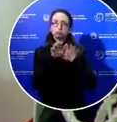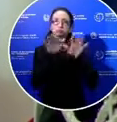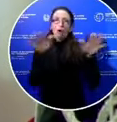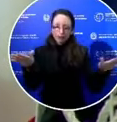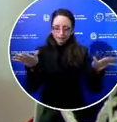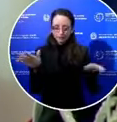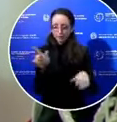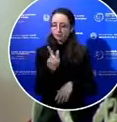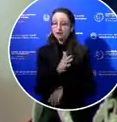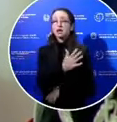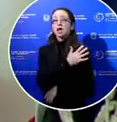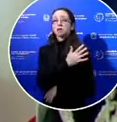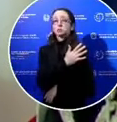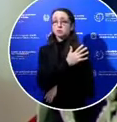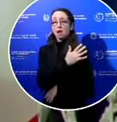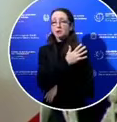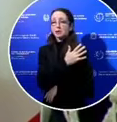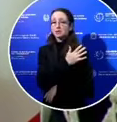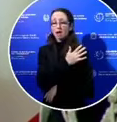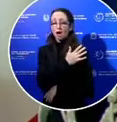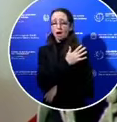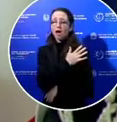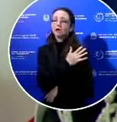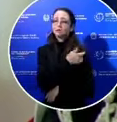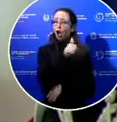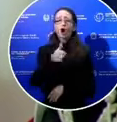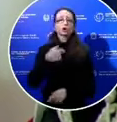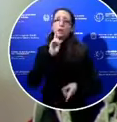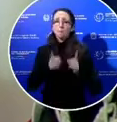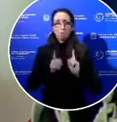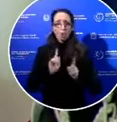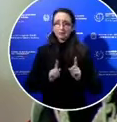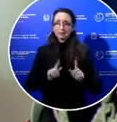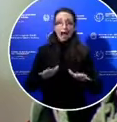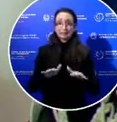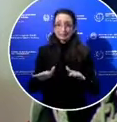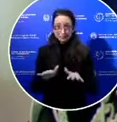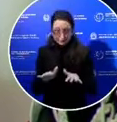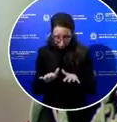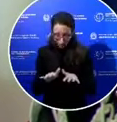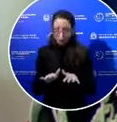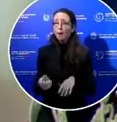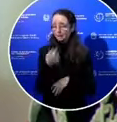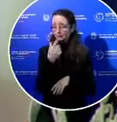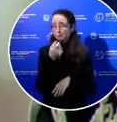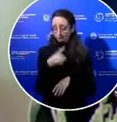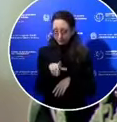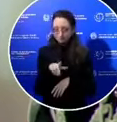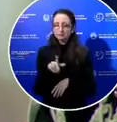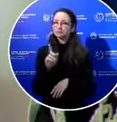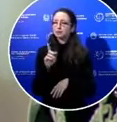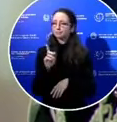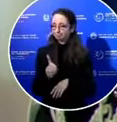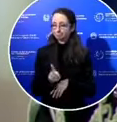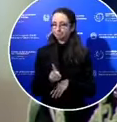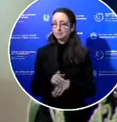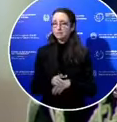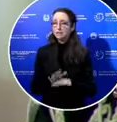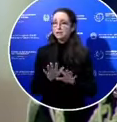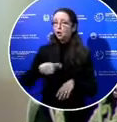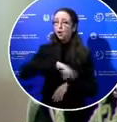responsabilità costituisce punto irrinunciabile di ogni politica attiva in materia di dipendenze. Ma dobbiamo allargare il